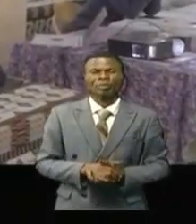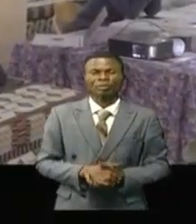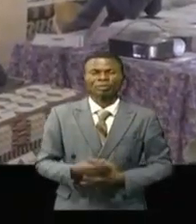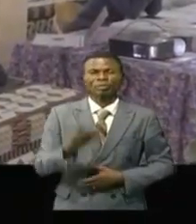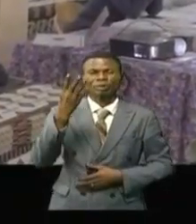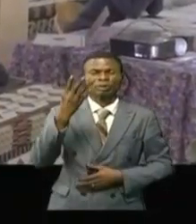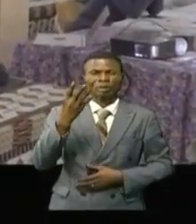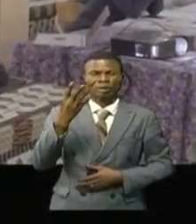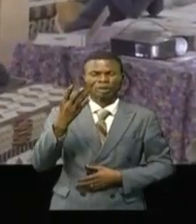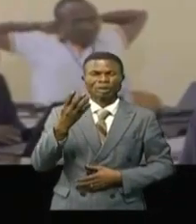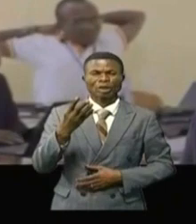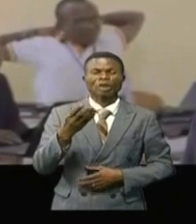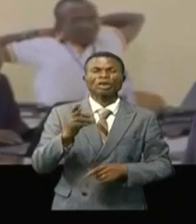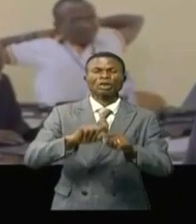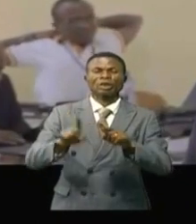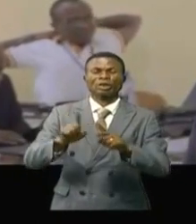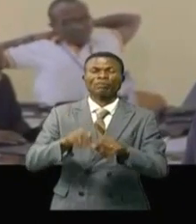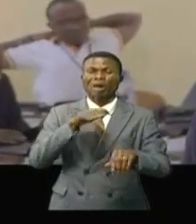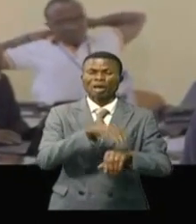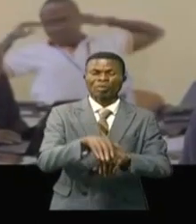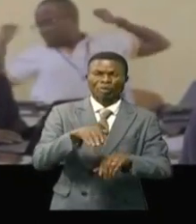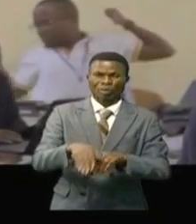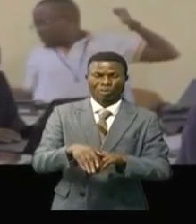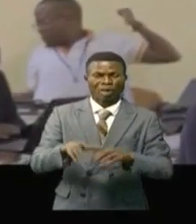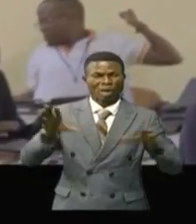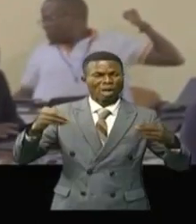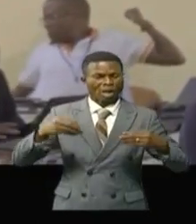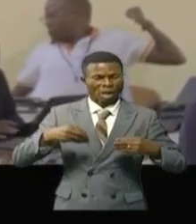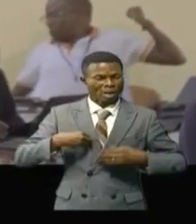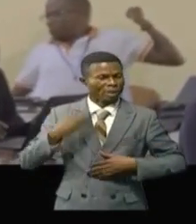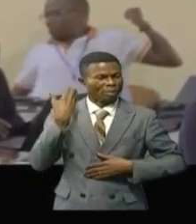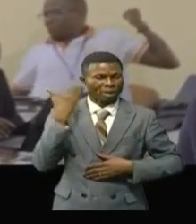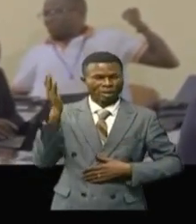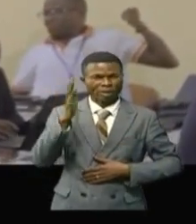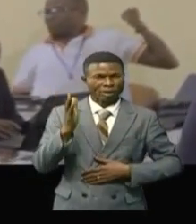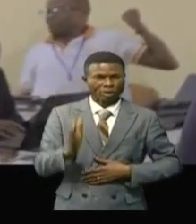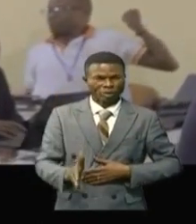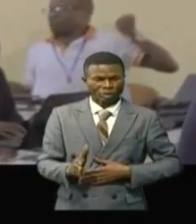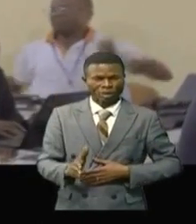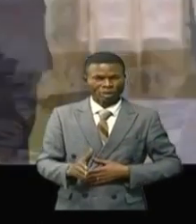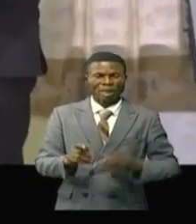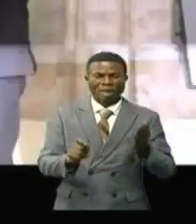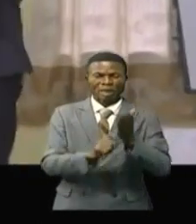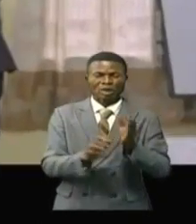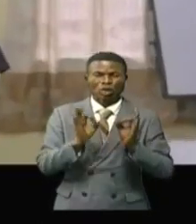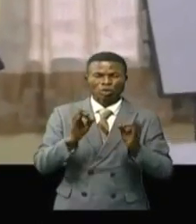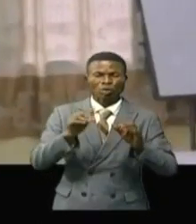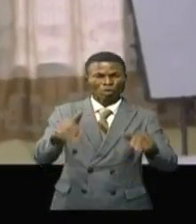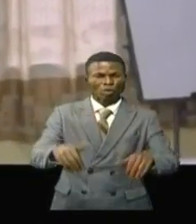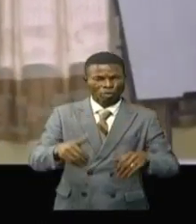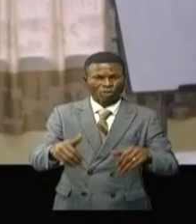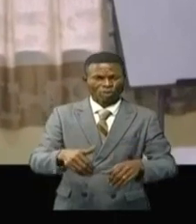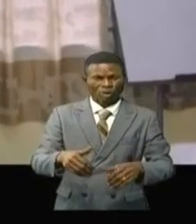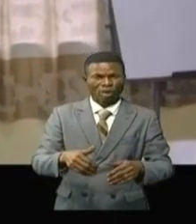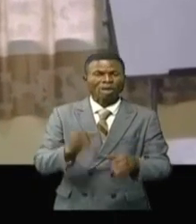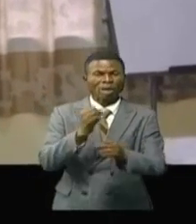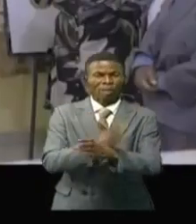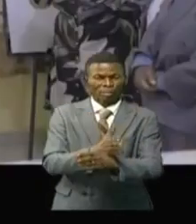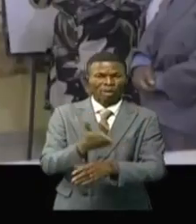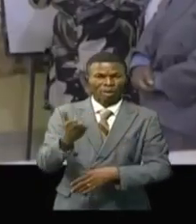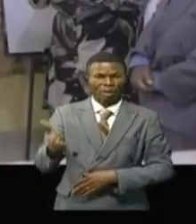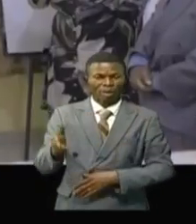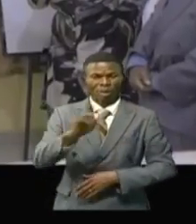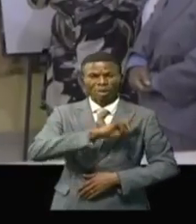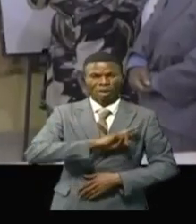Quatre variétés de manioc dites tolérantes de la striure brune ainsi que les bonnes techniques culturales sont désormais disponibles